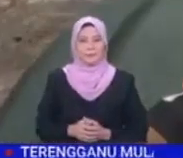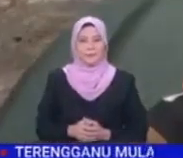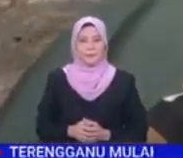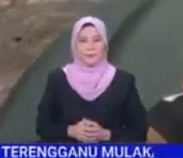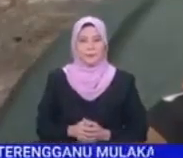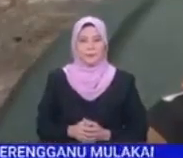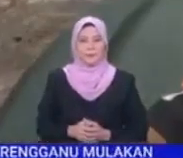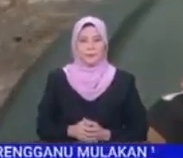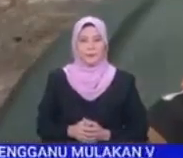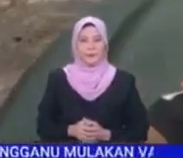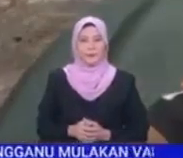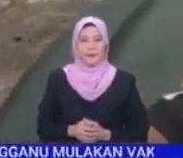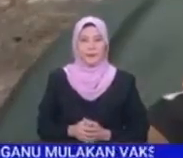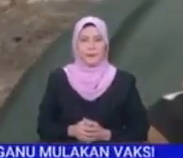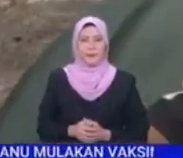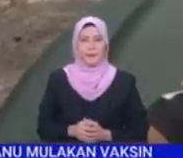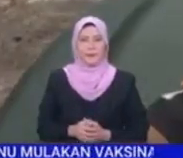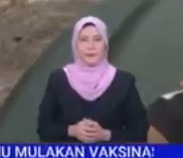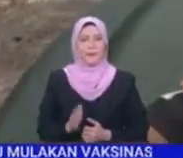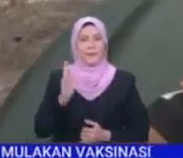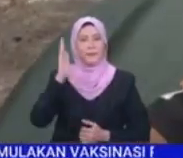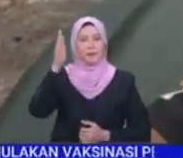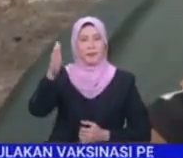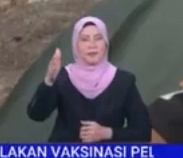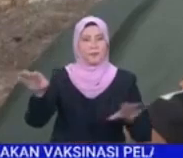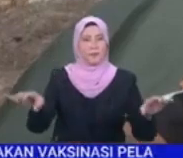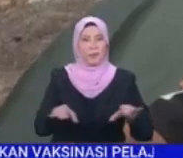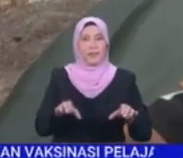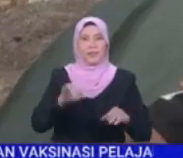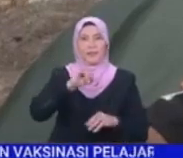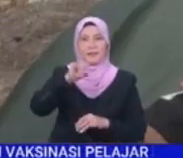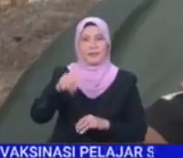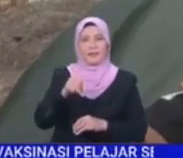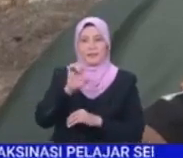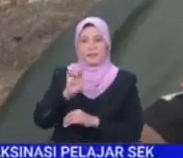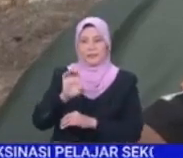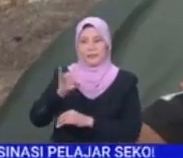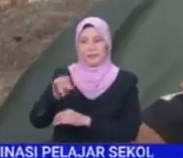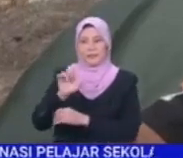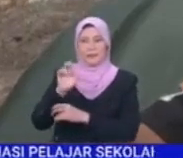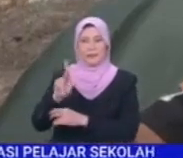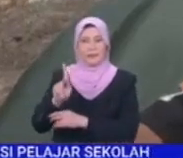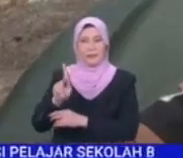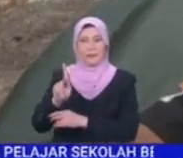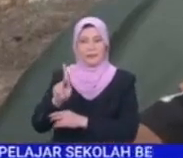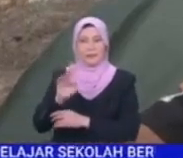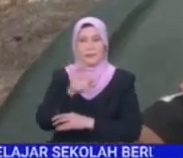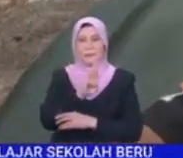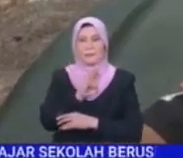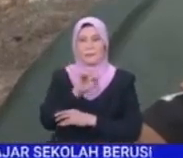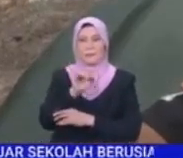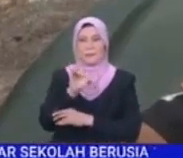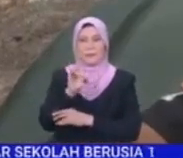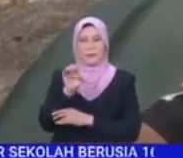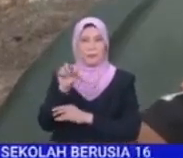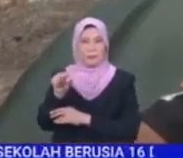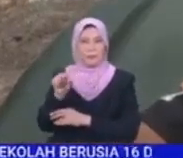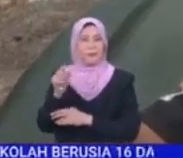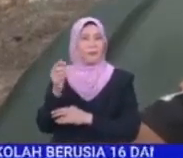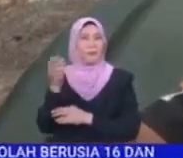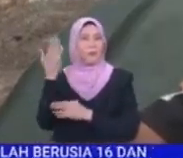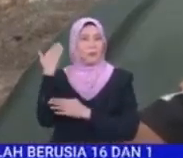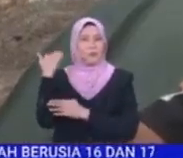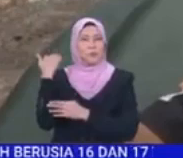akan akan buat jejak jejak bidunglah Maksudnya kita akan menjejaki tempat-tempat yang